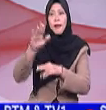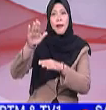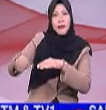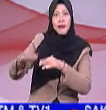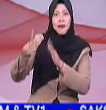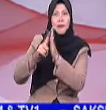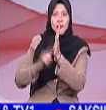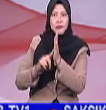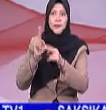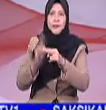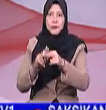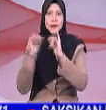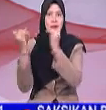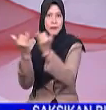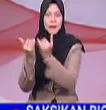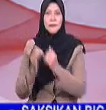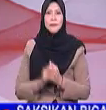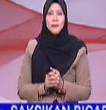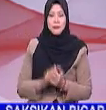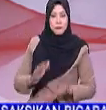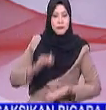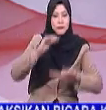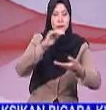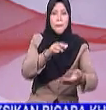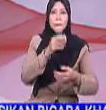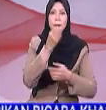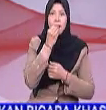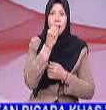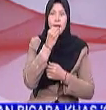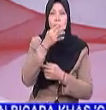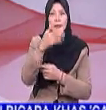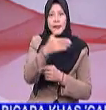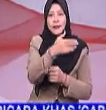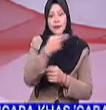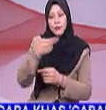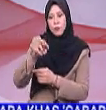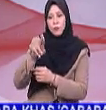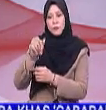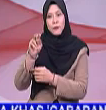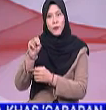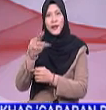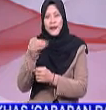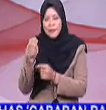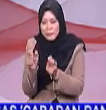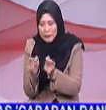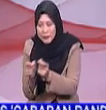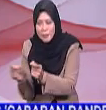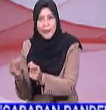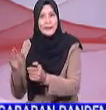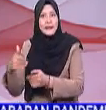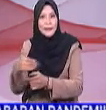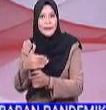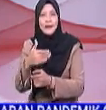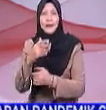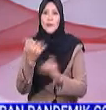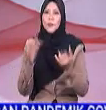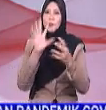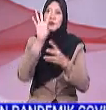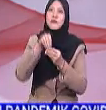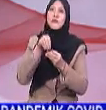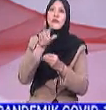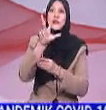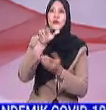iparnya. Ia berkaitan urusan pembekalan makanan ikan, hormon ikan dan benih ikan kerapu dengan nilai keseluruhan